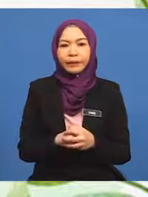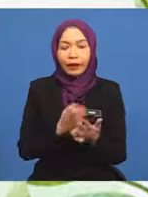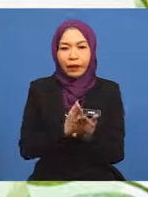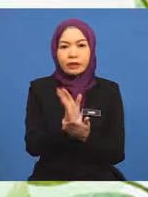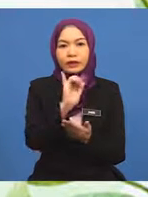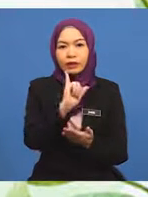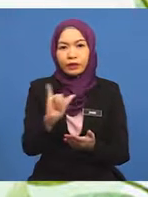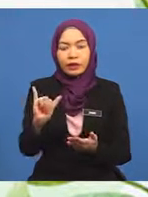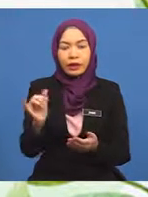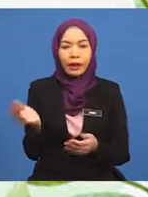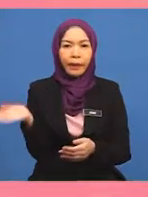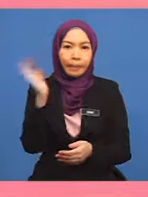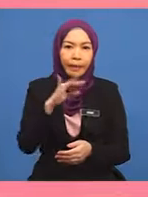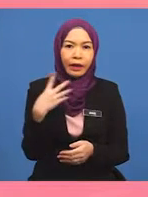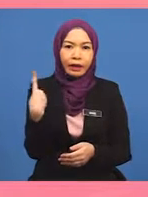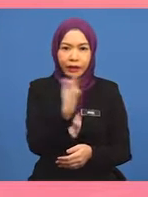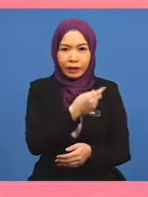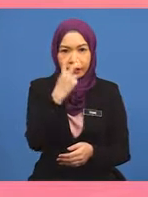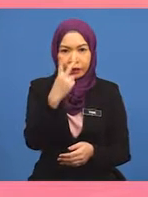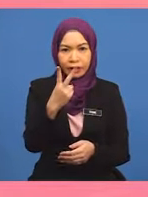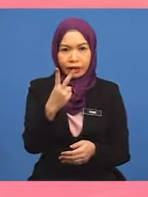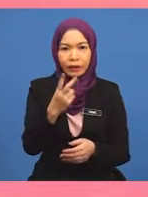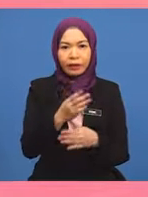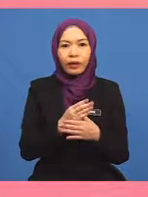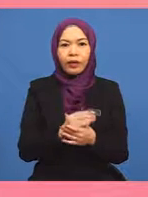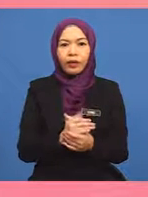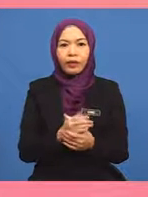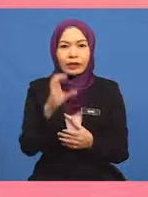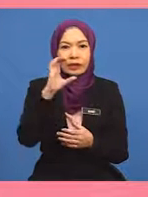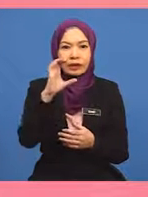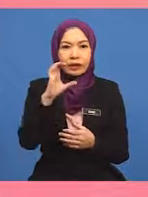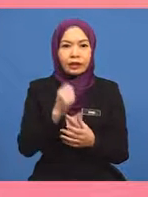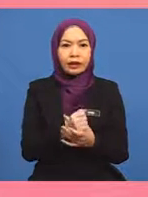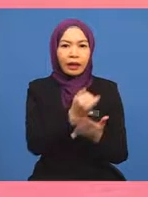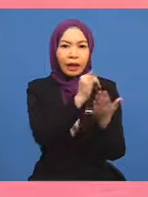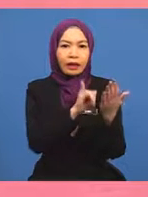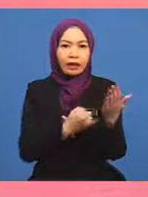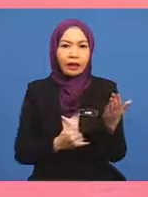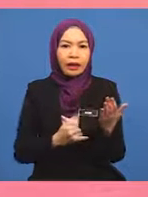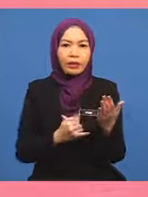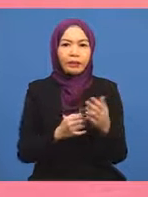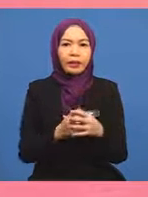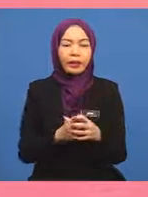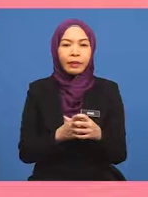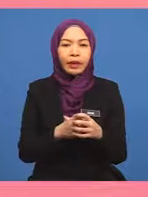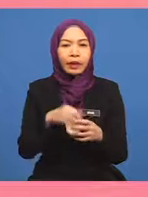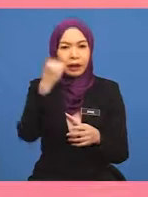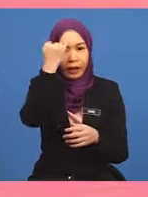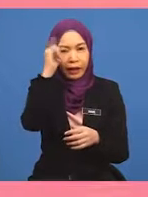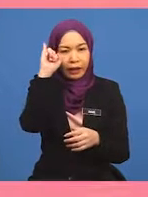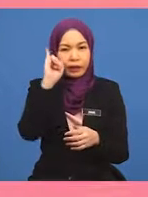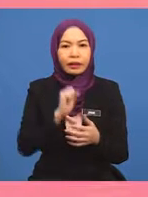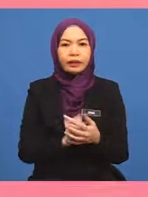Seterusnya, mari kita lihat bahagian C, lakaran perkembangan idea.